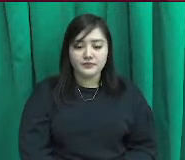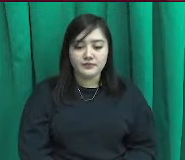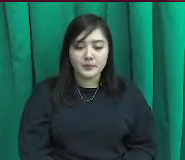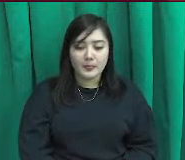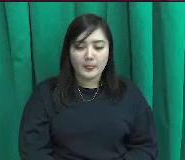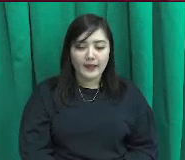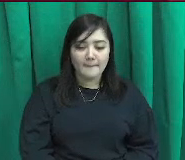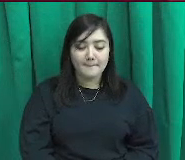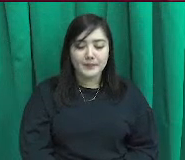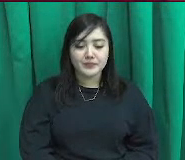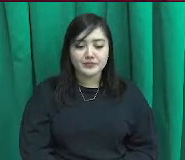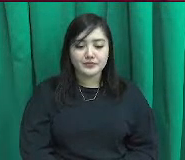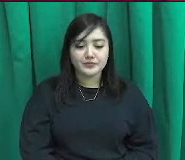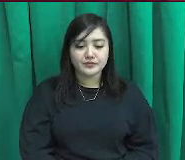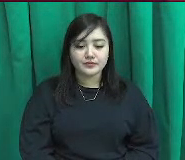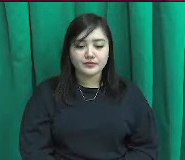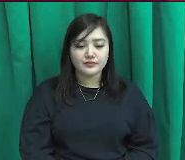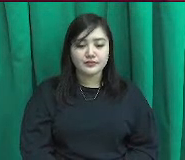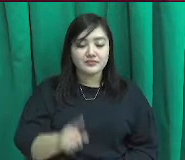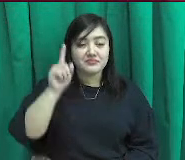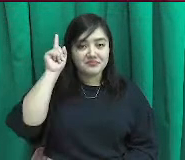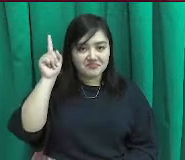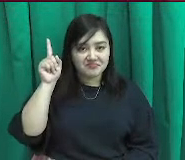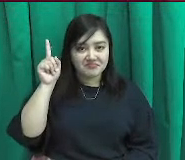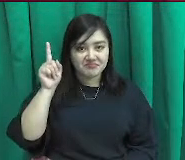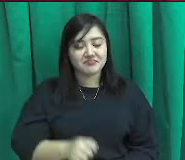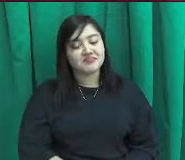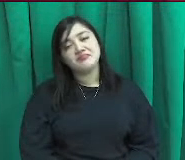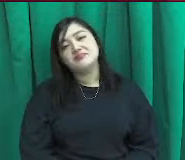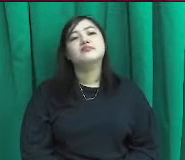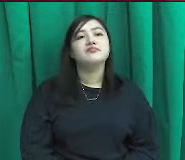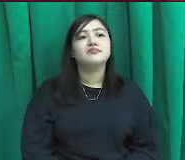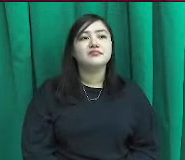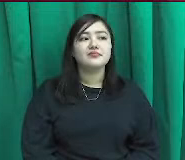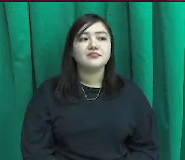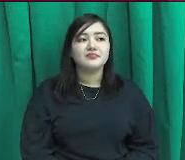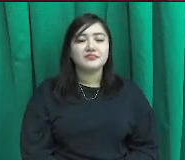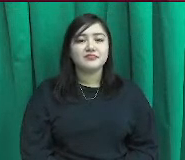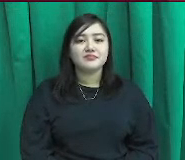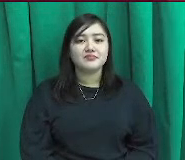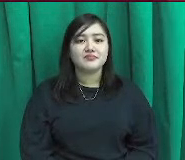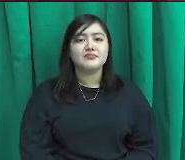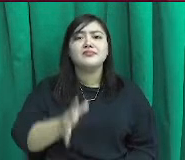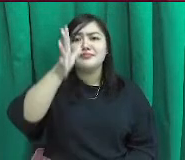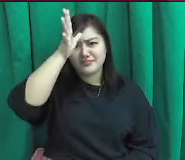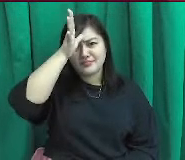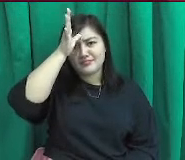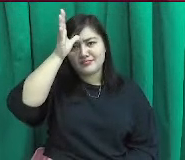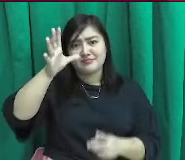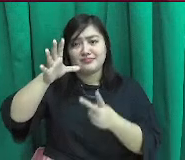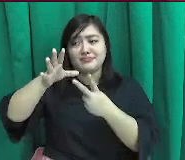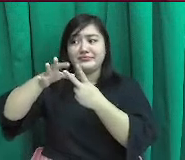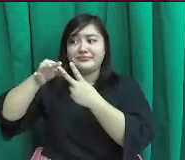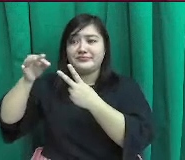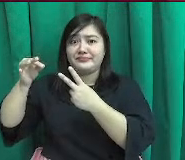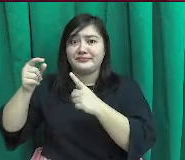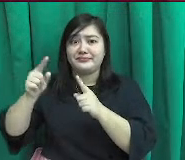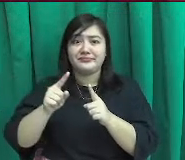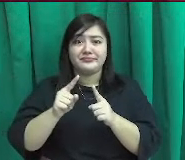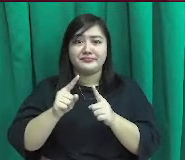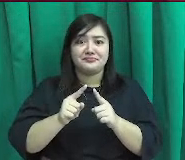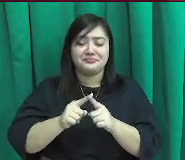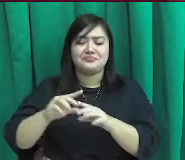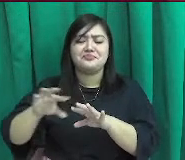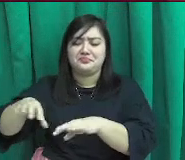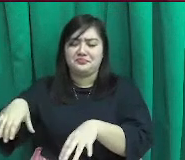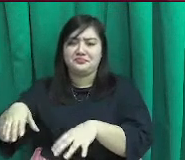ba? Mas mahaba ang oras minsan. Na mas gugustuhin pa nga, mag-duty na lang. Yes, kaysa sir. Kausapin ng Diyos para sa pamilya. That's